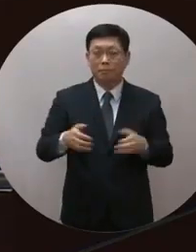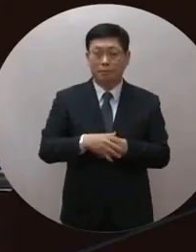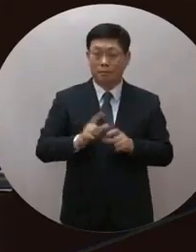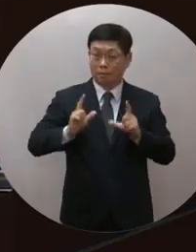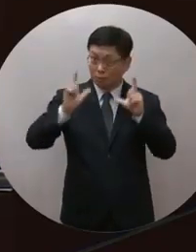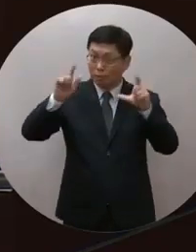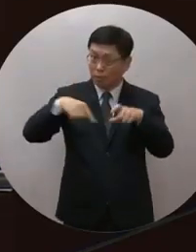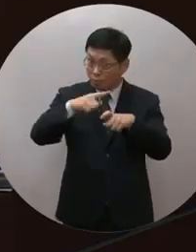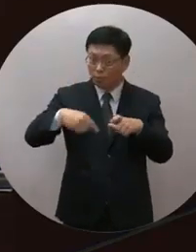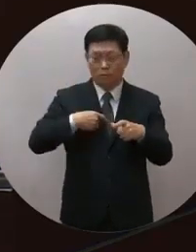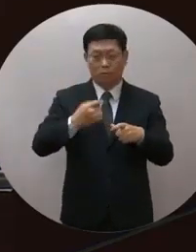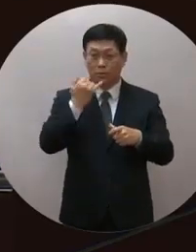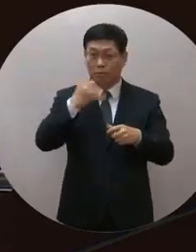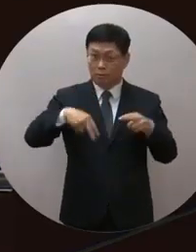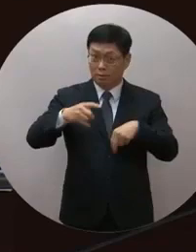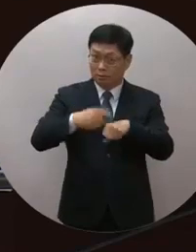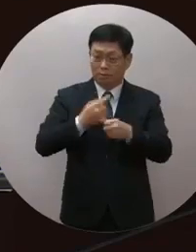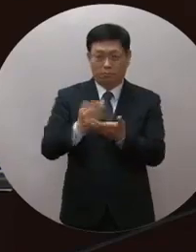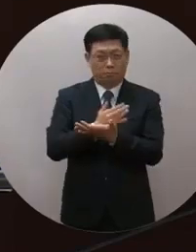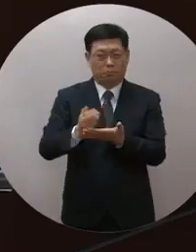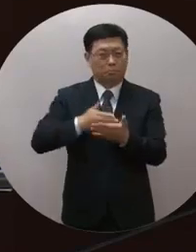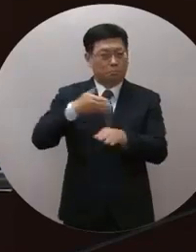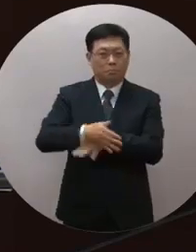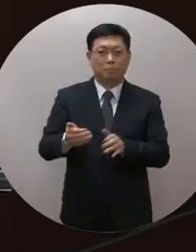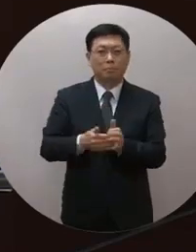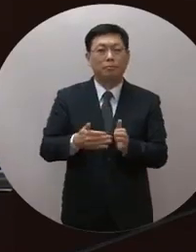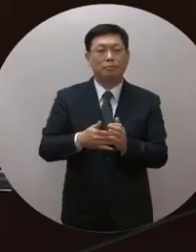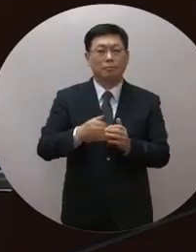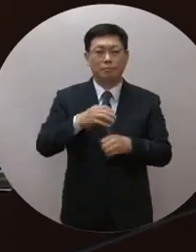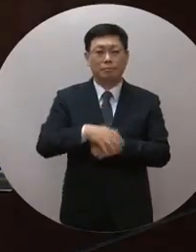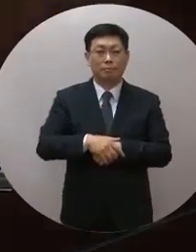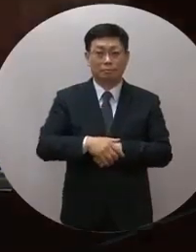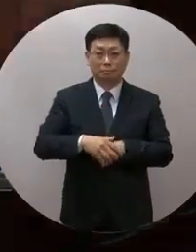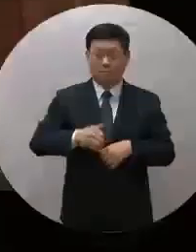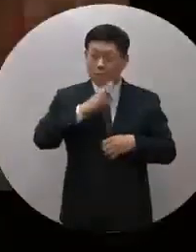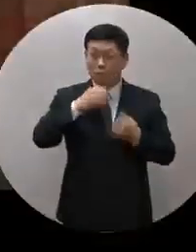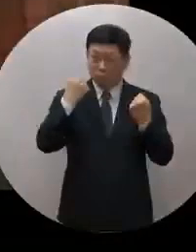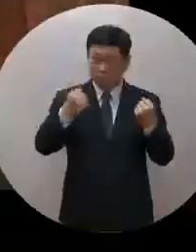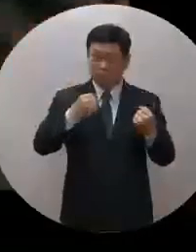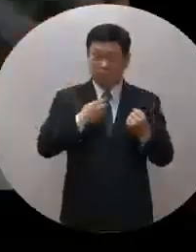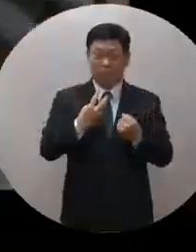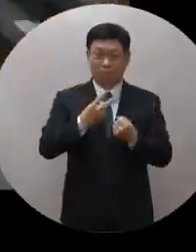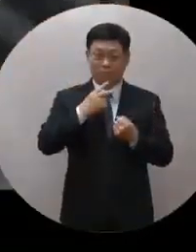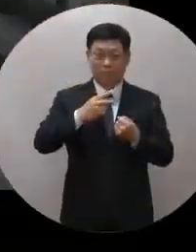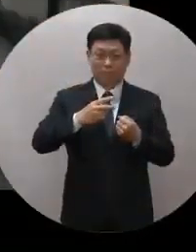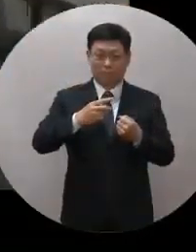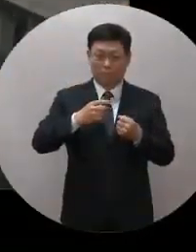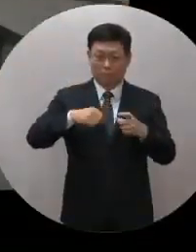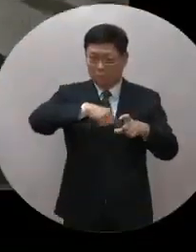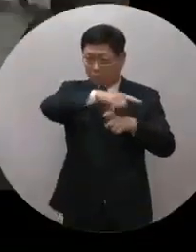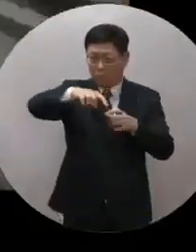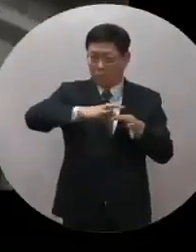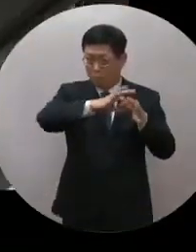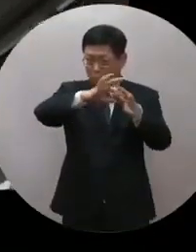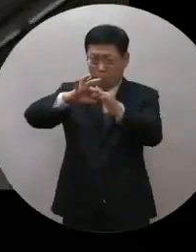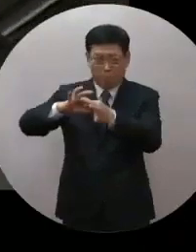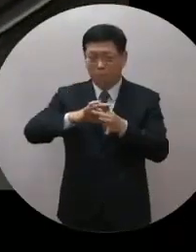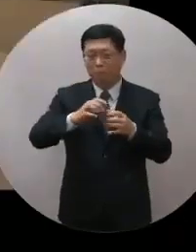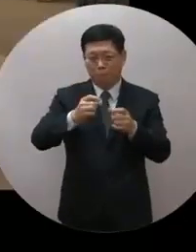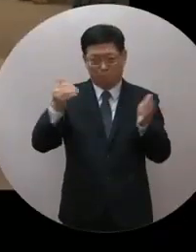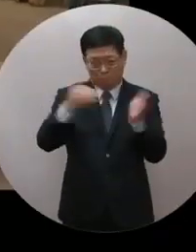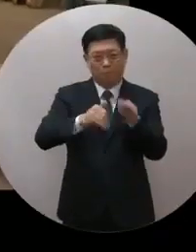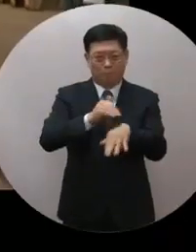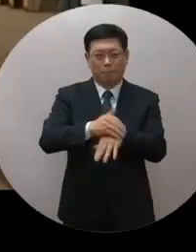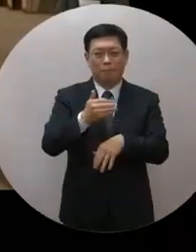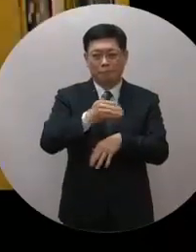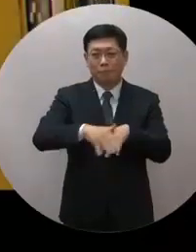环的可行性评估也已经核定，首都环状线将陆续到位，而台中